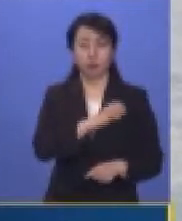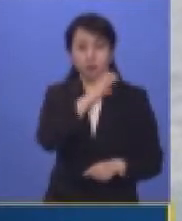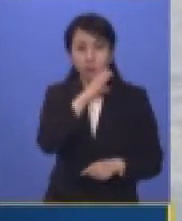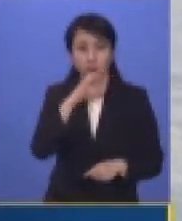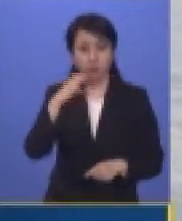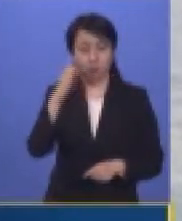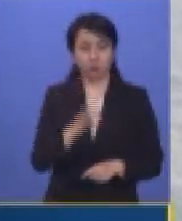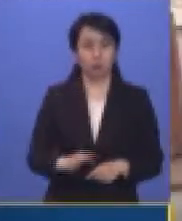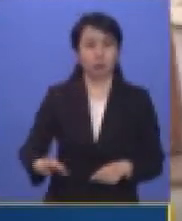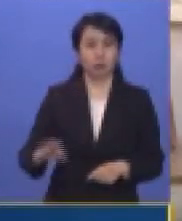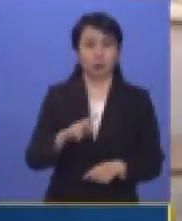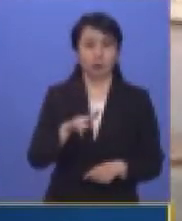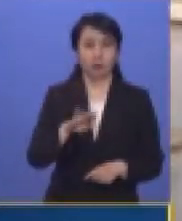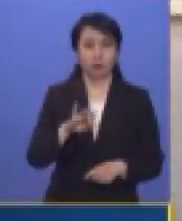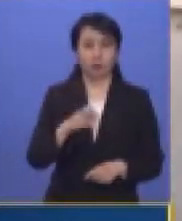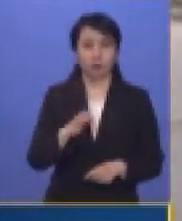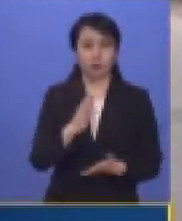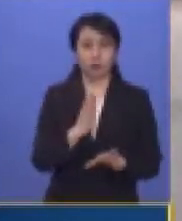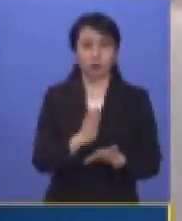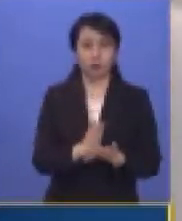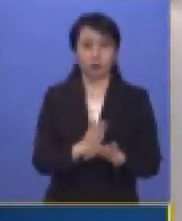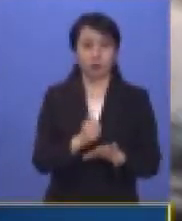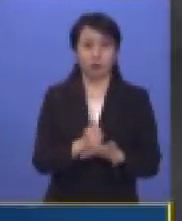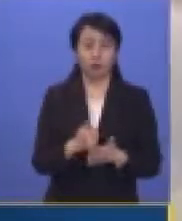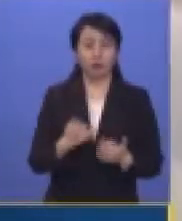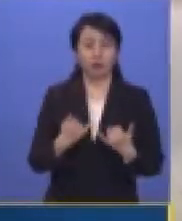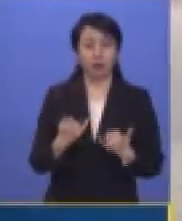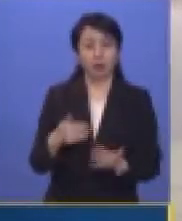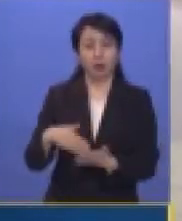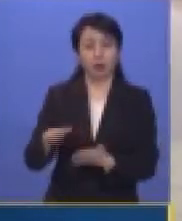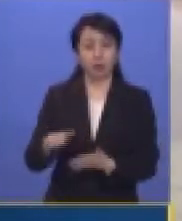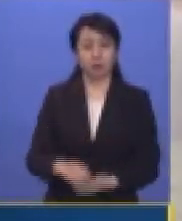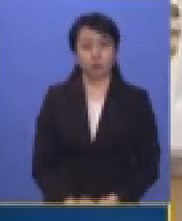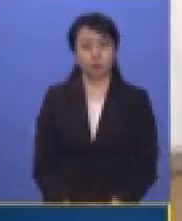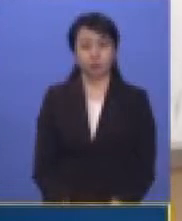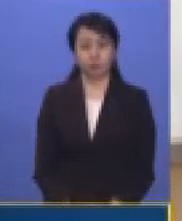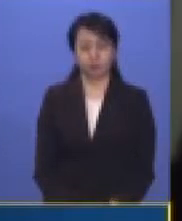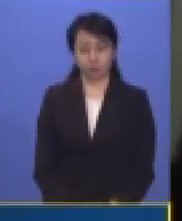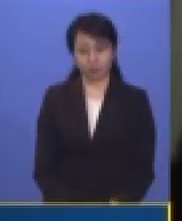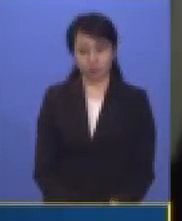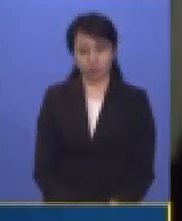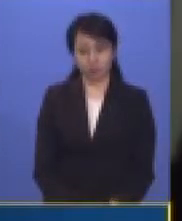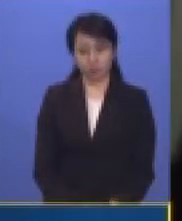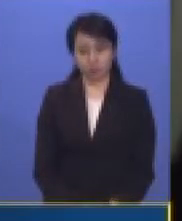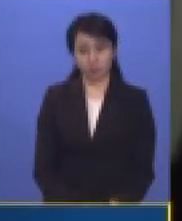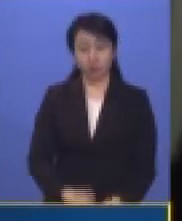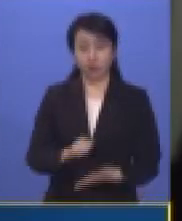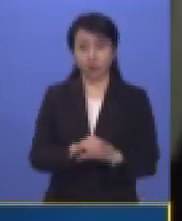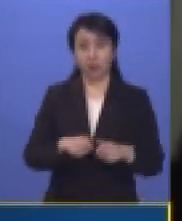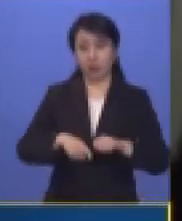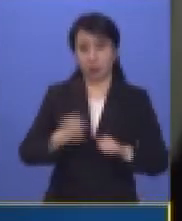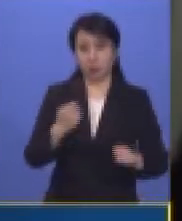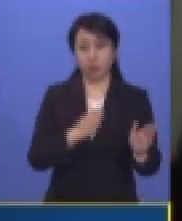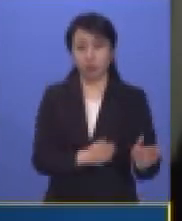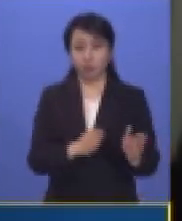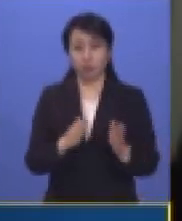Департамента юстиции региона Алуи Хасеновой, существует ряд оснований для отказа. Такие, как это нарушение